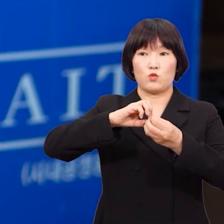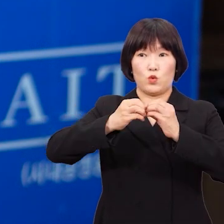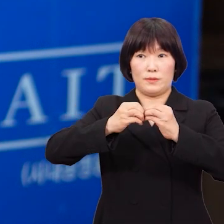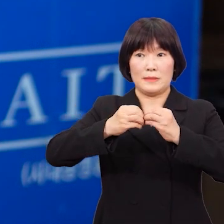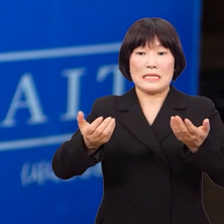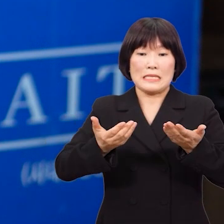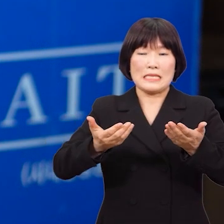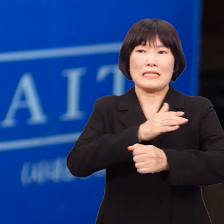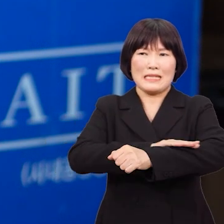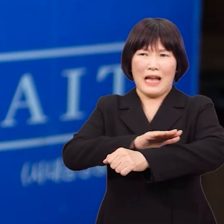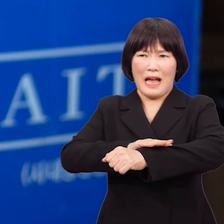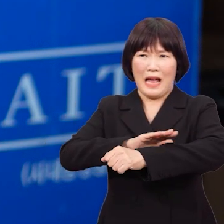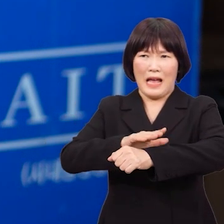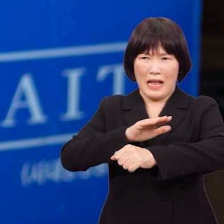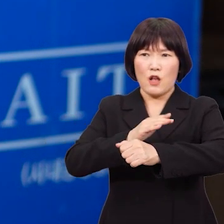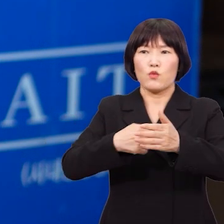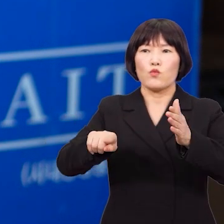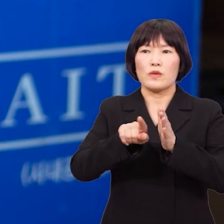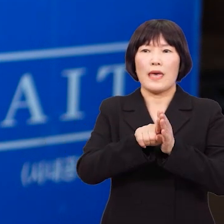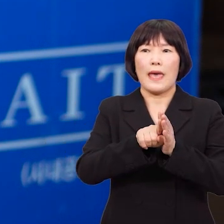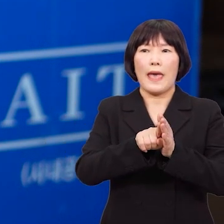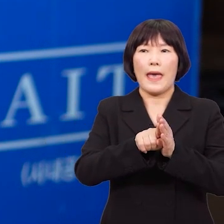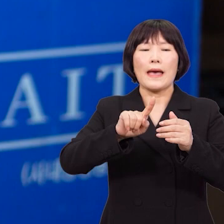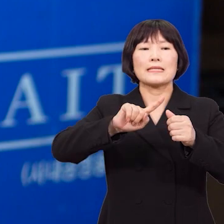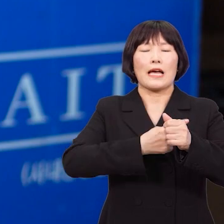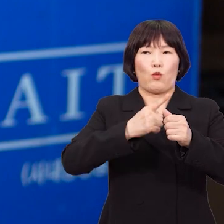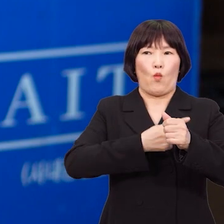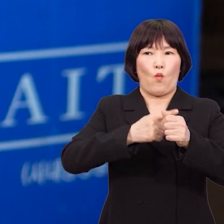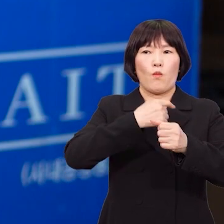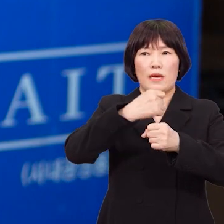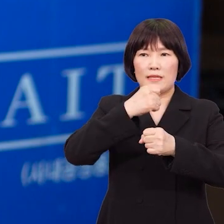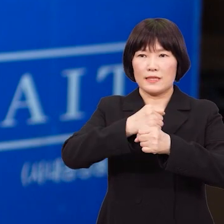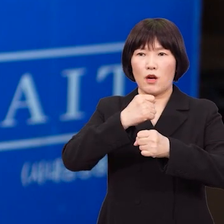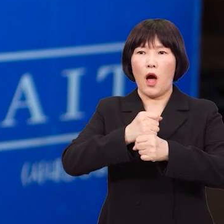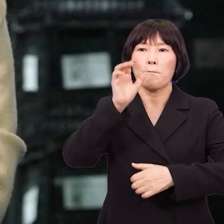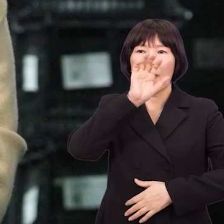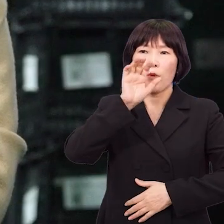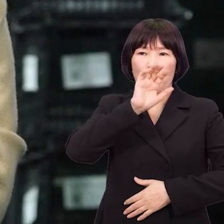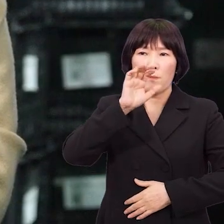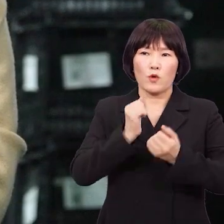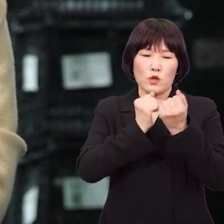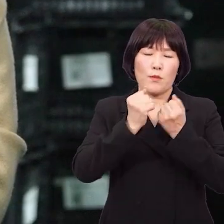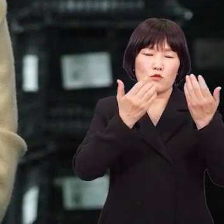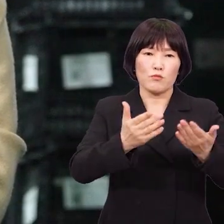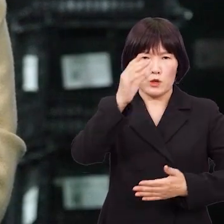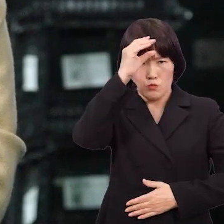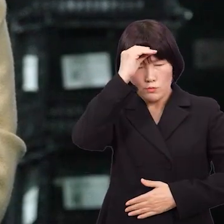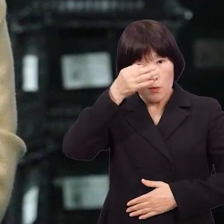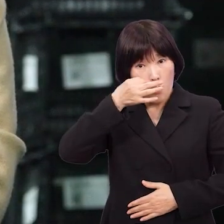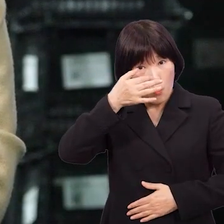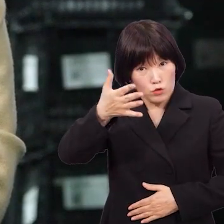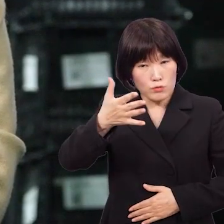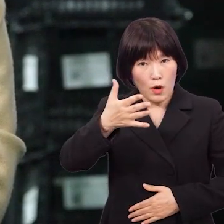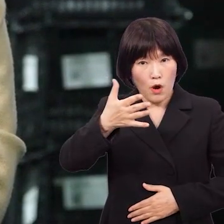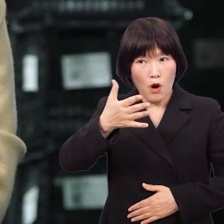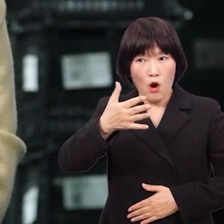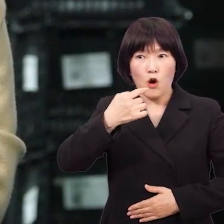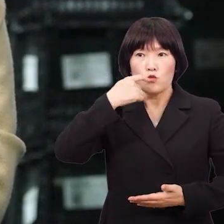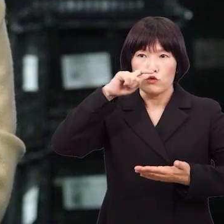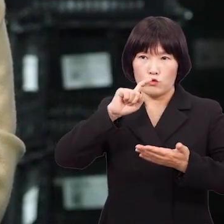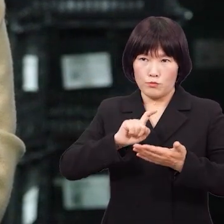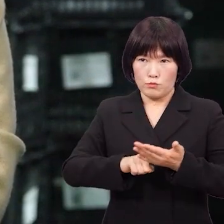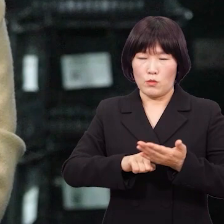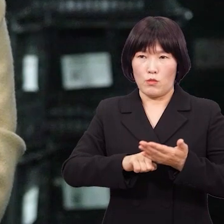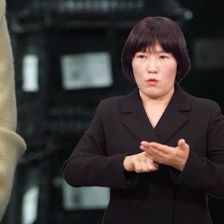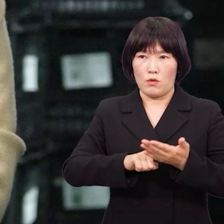조립입니다. 직무 수행을 위해 반자동화 지그를 제작하여 반복 설명하고 시범을 보여주면 바로 습득하고 수행하는 모습을